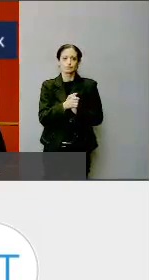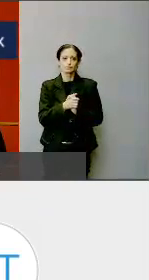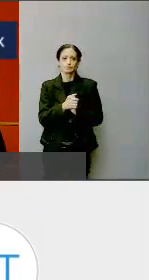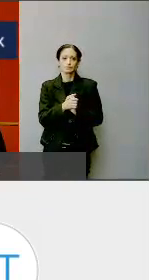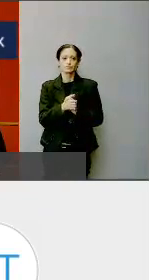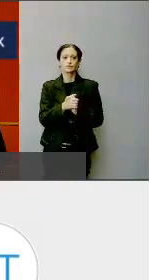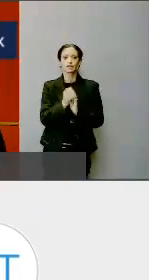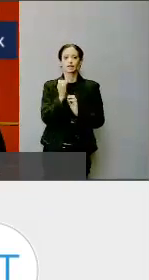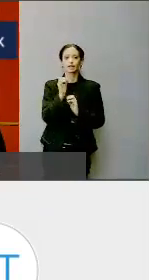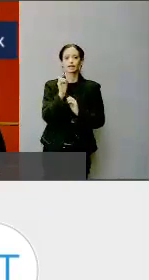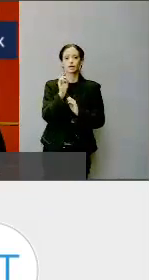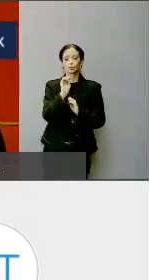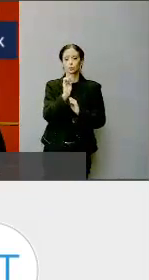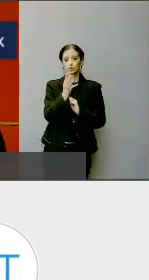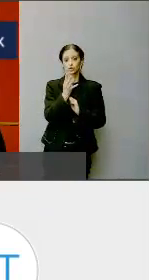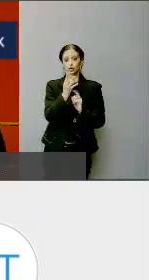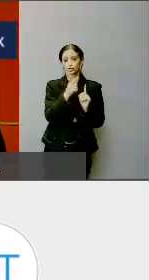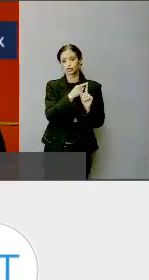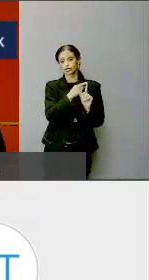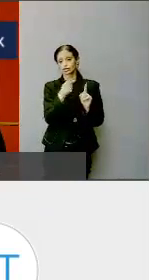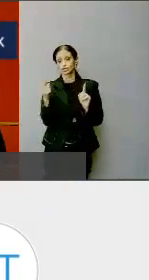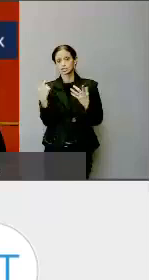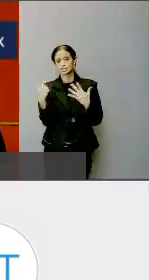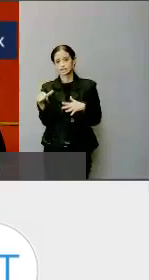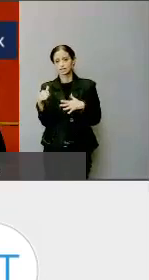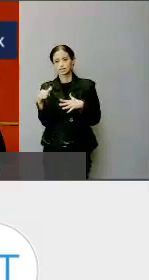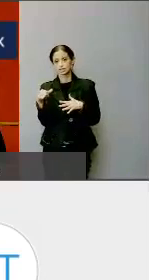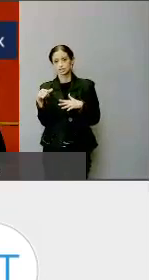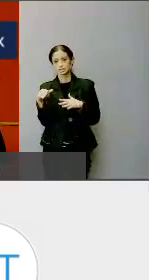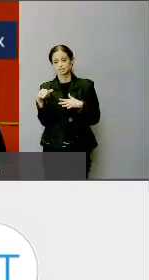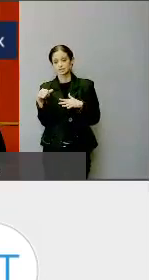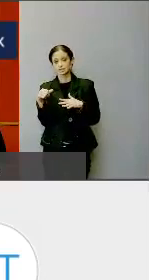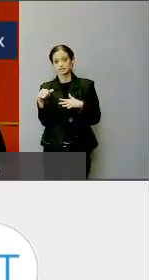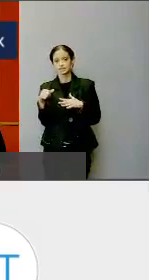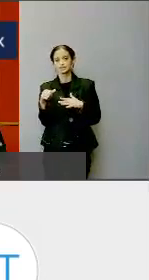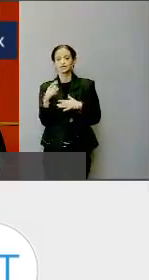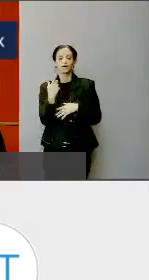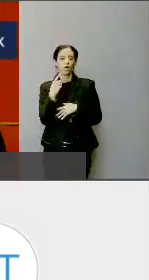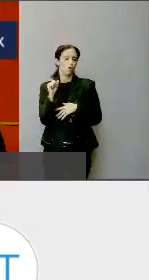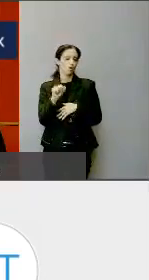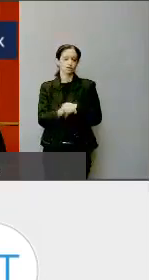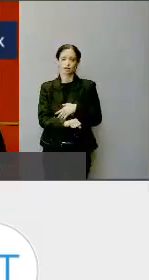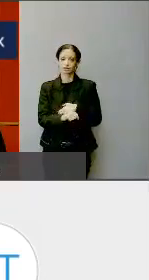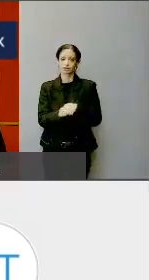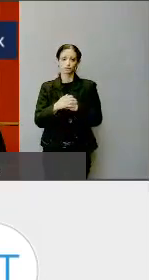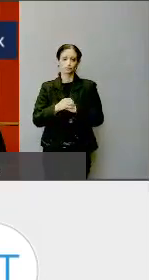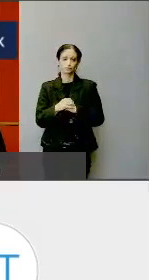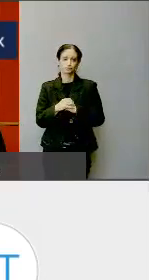dal 14 al 16 parere contrario